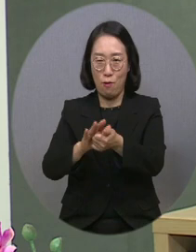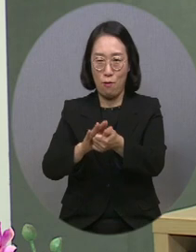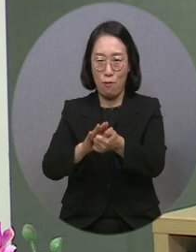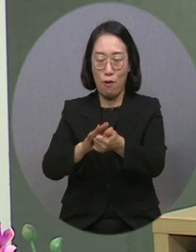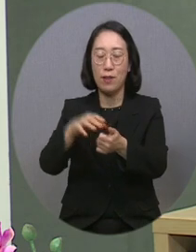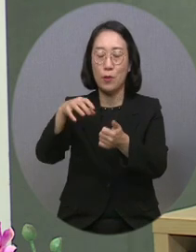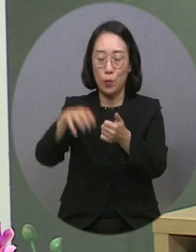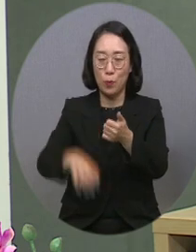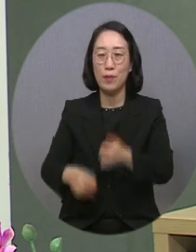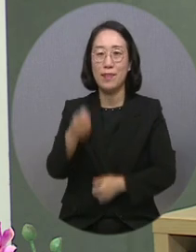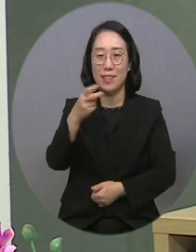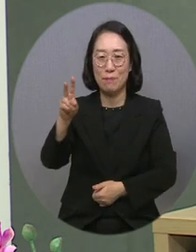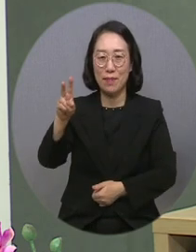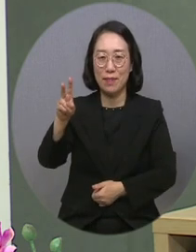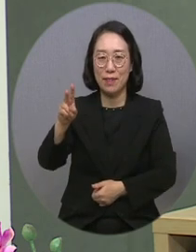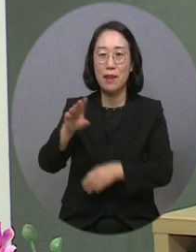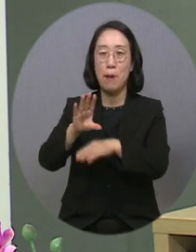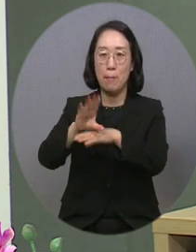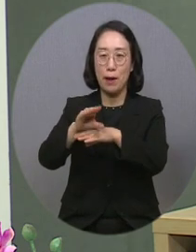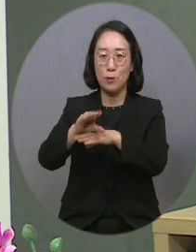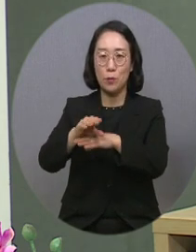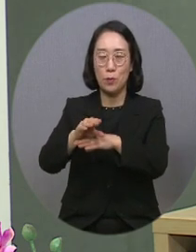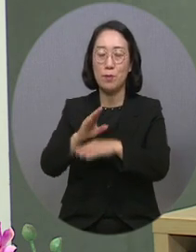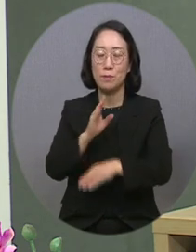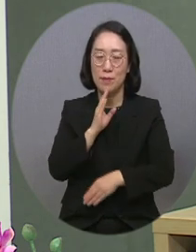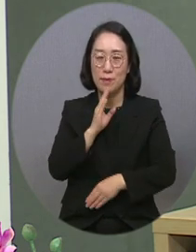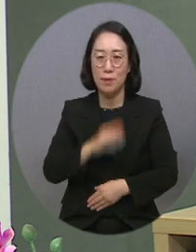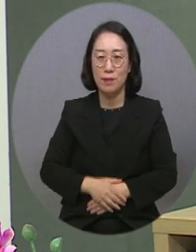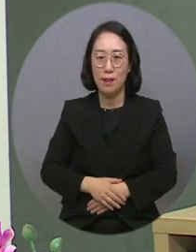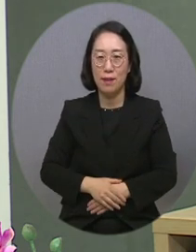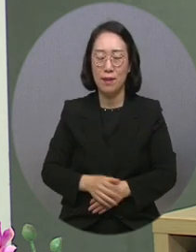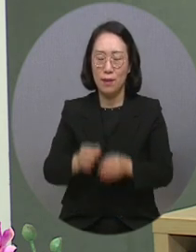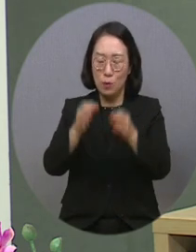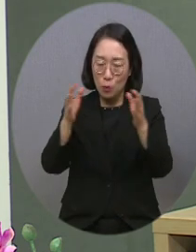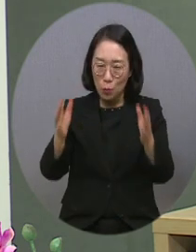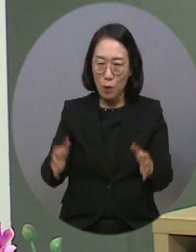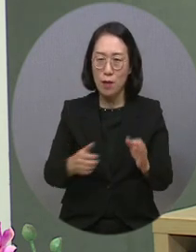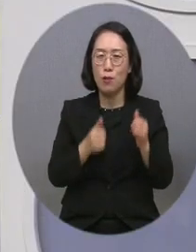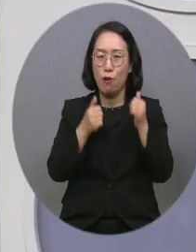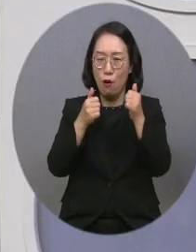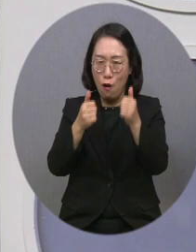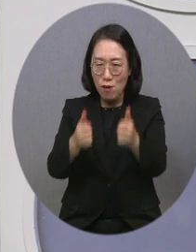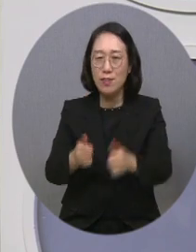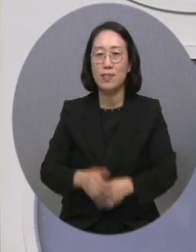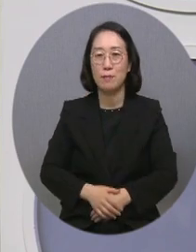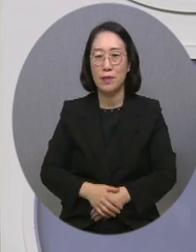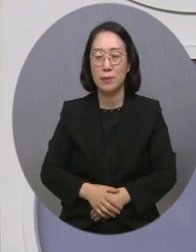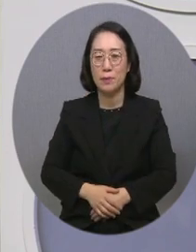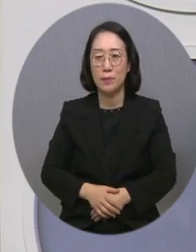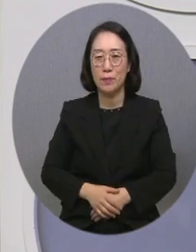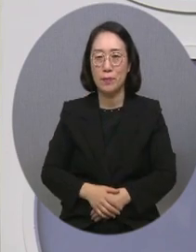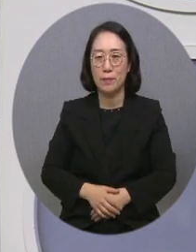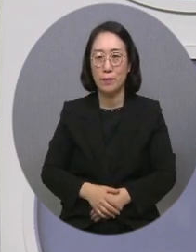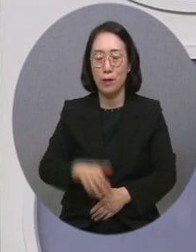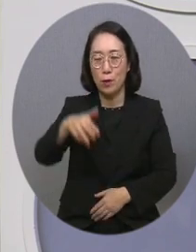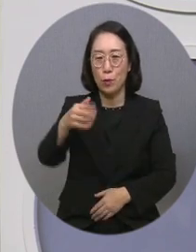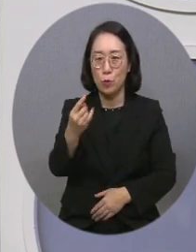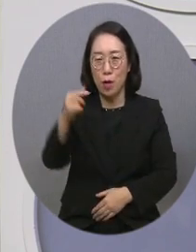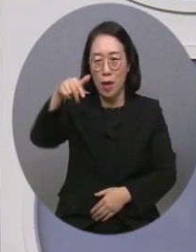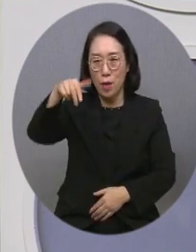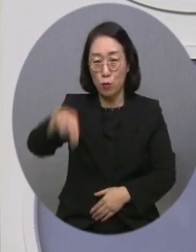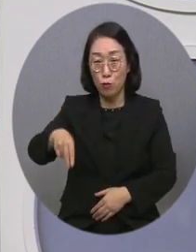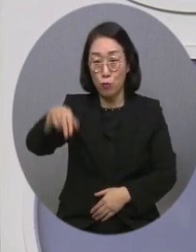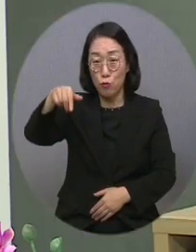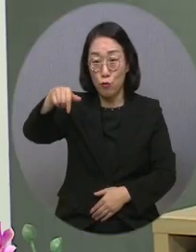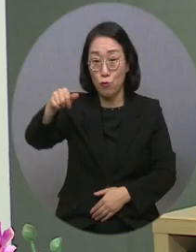실천하는 텔레비전으로 예. 그동안에 열심히 그 회장 우리 최규호 회장께서